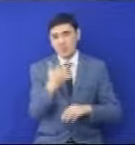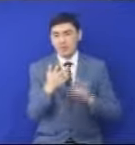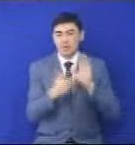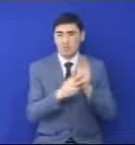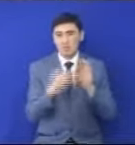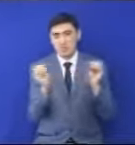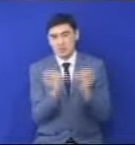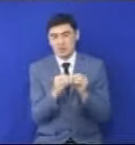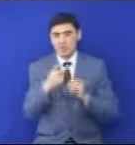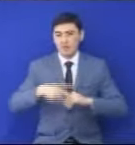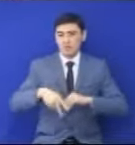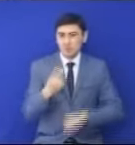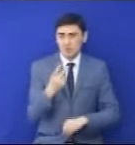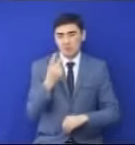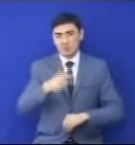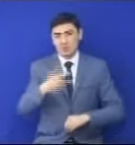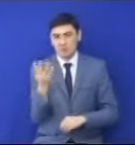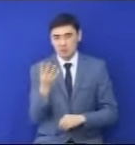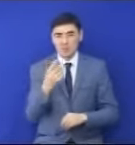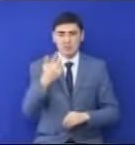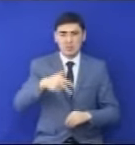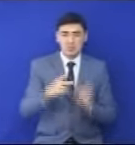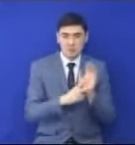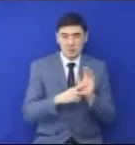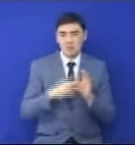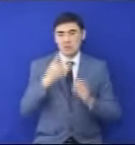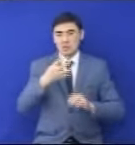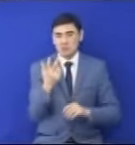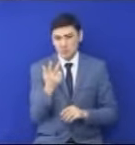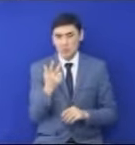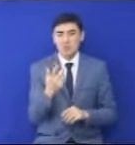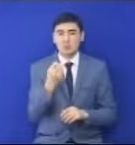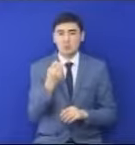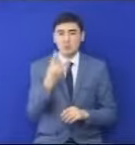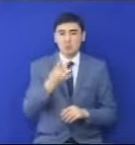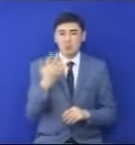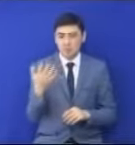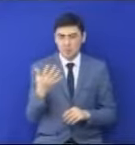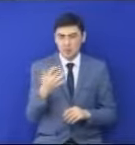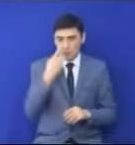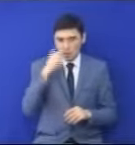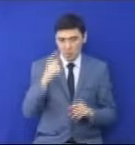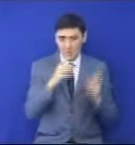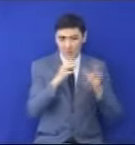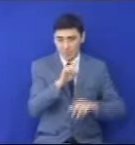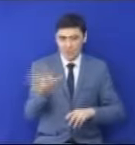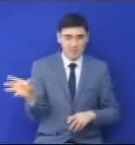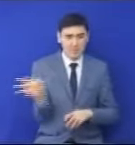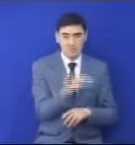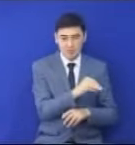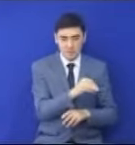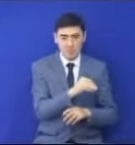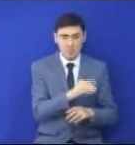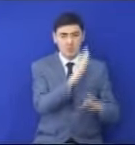8-ші, 10-ші, 22-ші, 24-ші, 37-ші, 43-ші және 45-ші бағыттар уақытша басқа